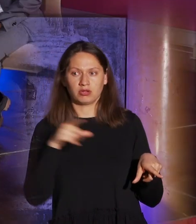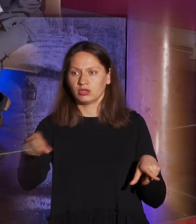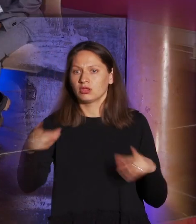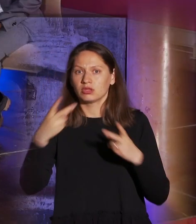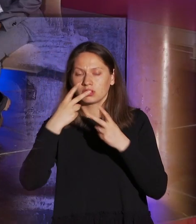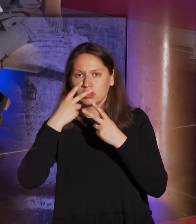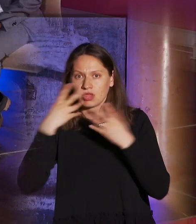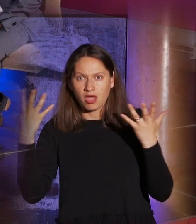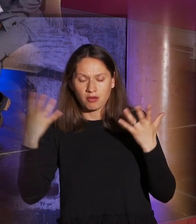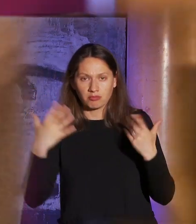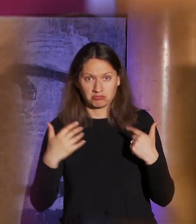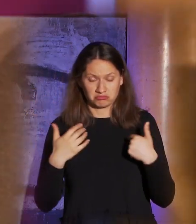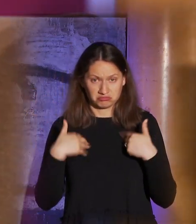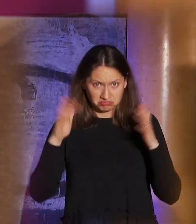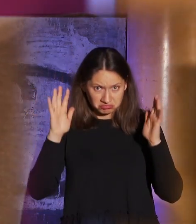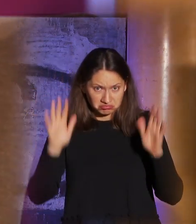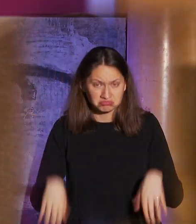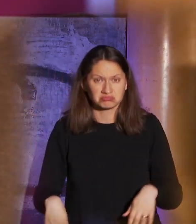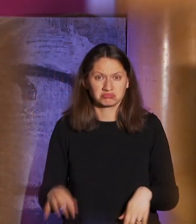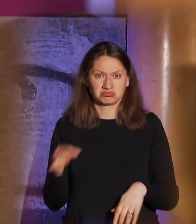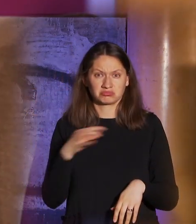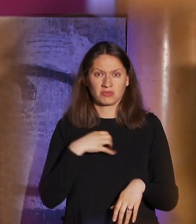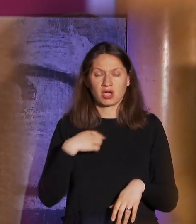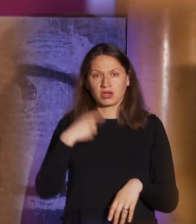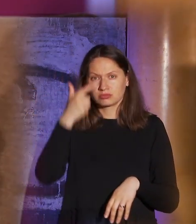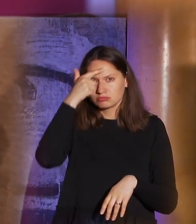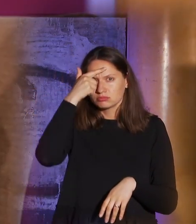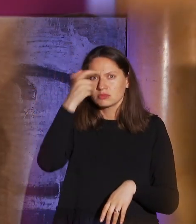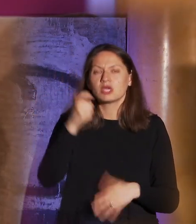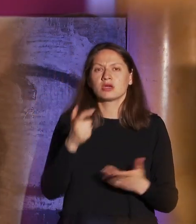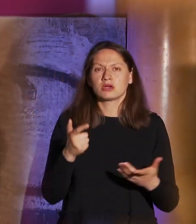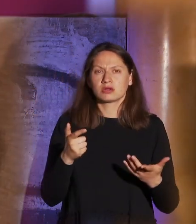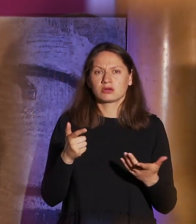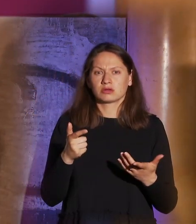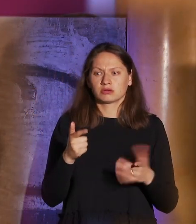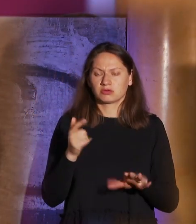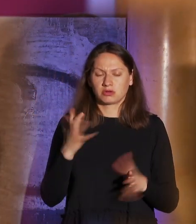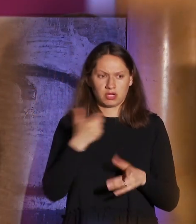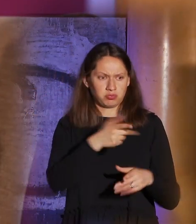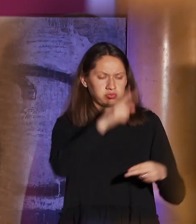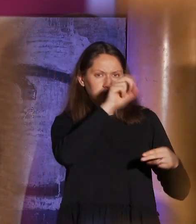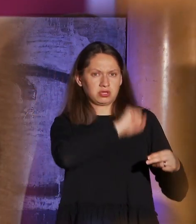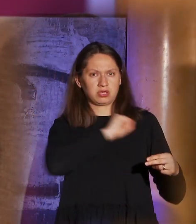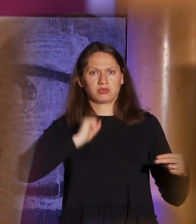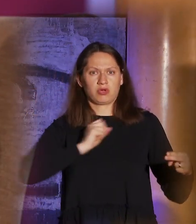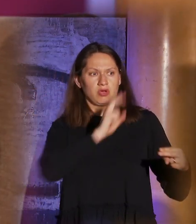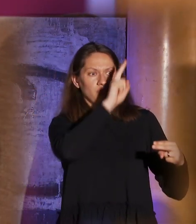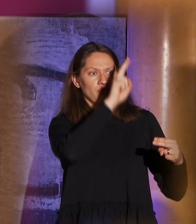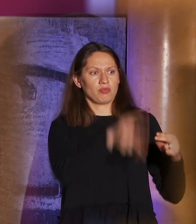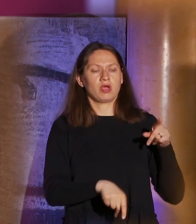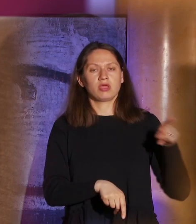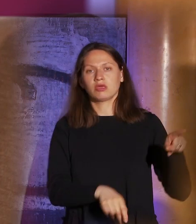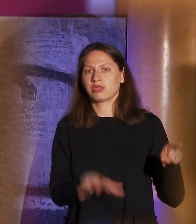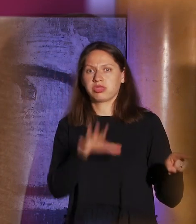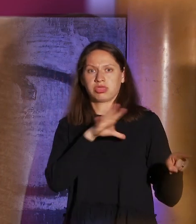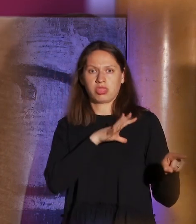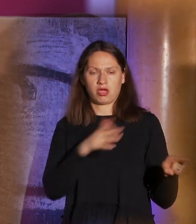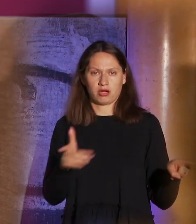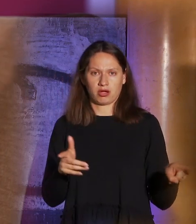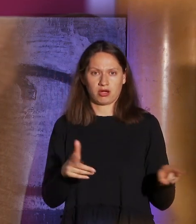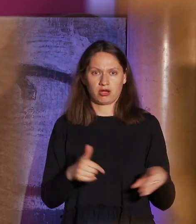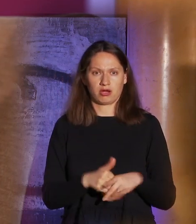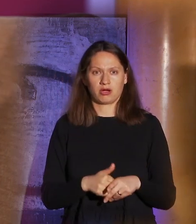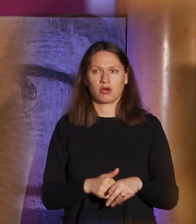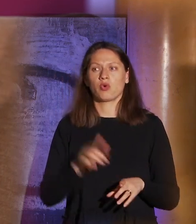nematot. Tai kas, aš pasipiktinau, aš ten apsiverkiau, sakau, kaip jūs taip galit rašyti? Jis sako, o tai jeigu